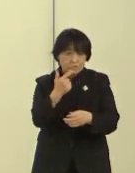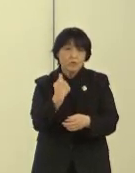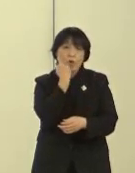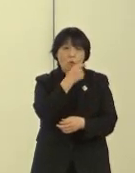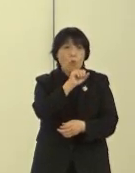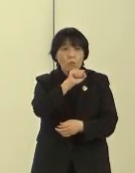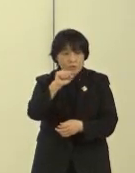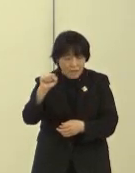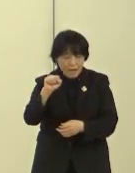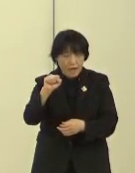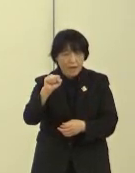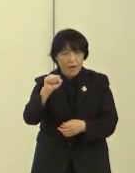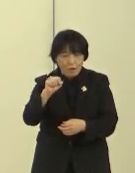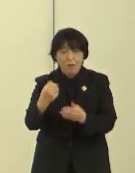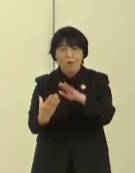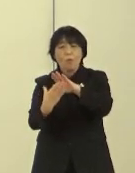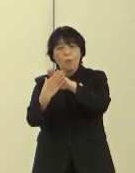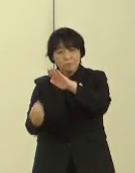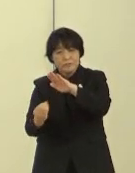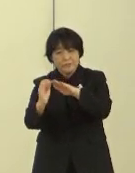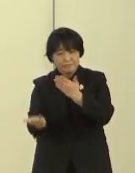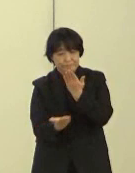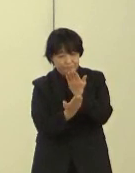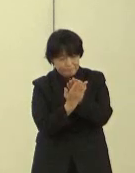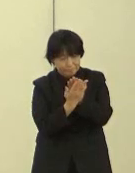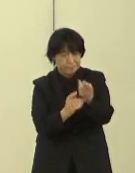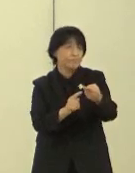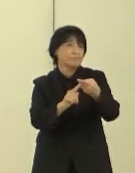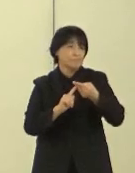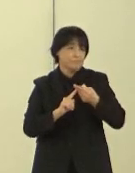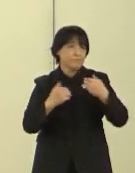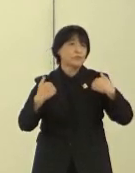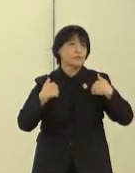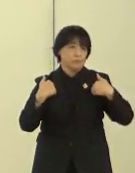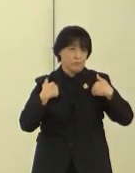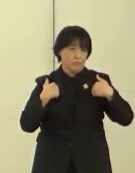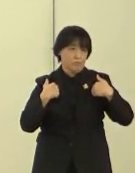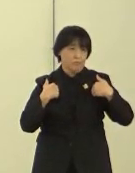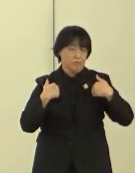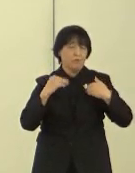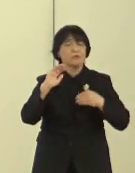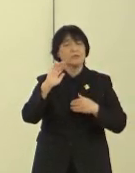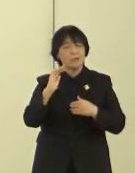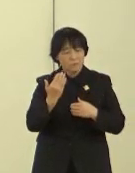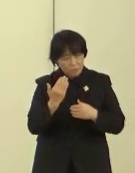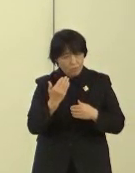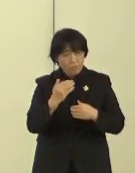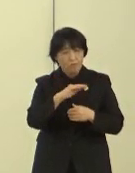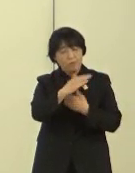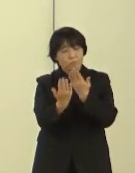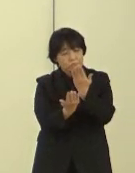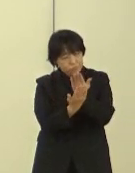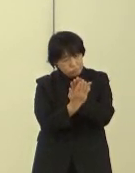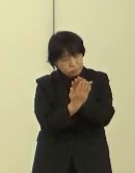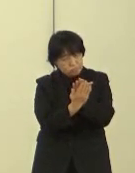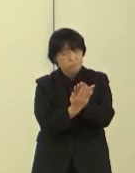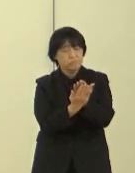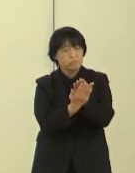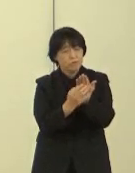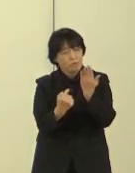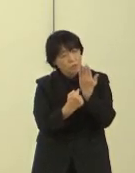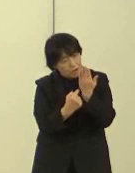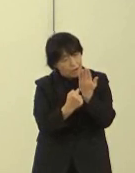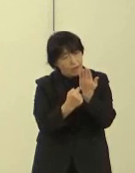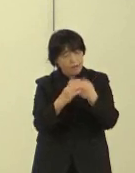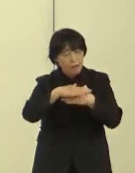ーをして送っていただくということになっているんですけれども、残念ながらこの添付がですね、お